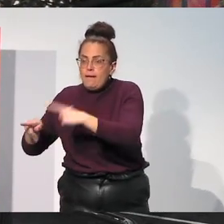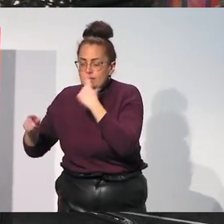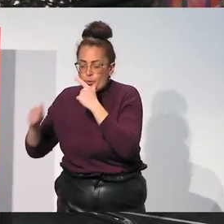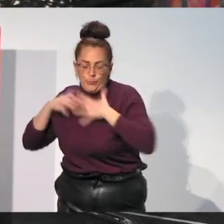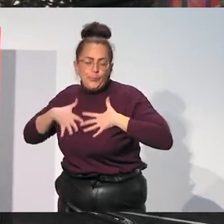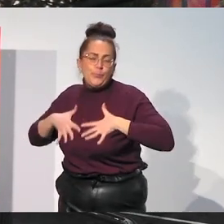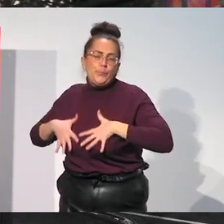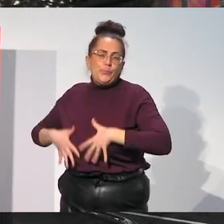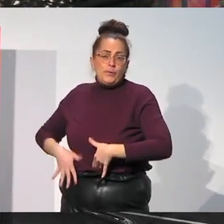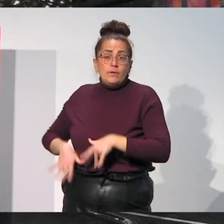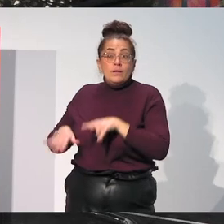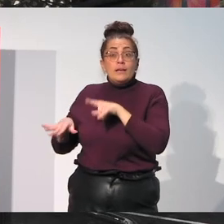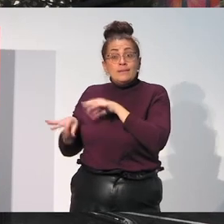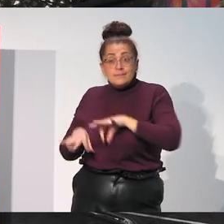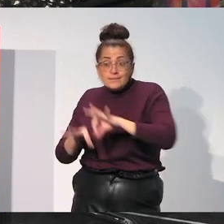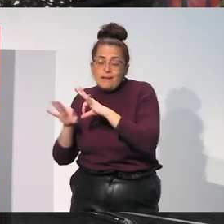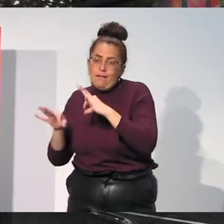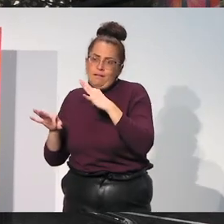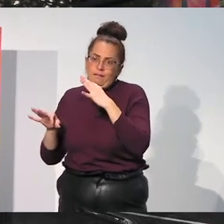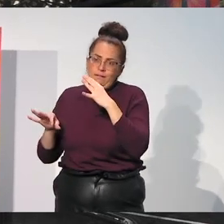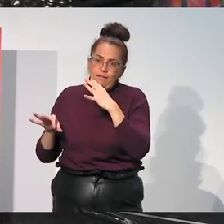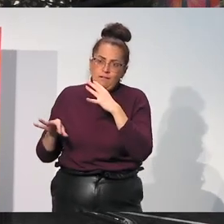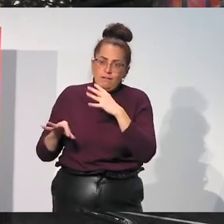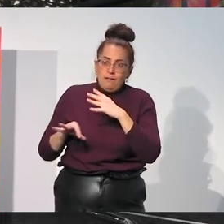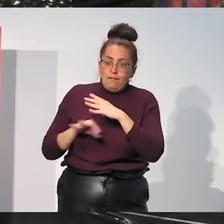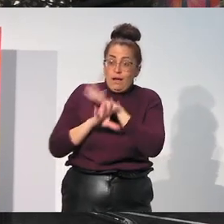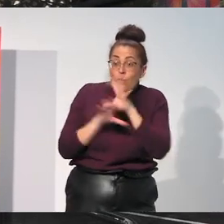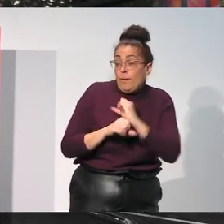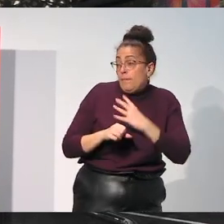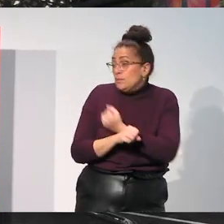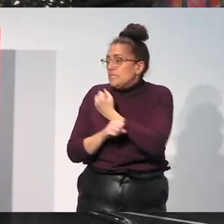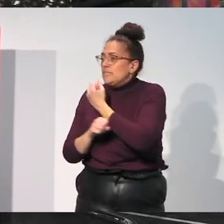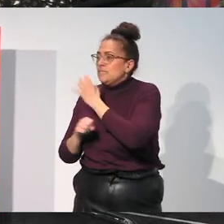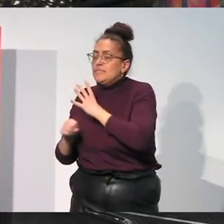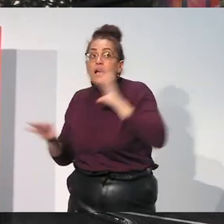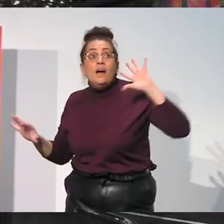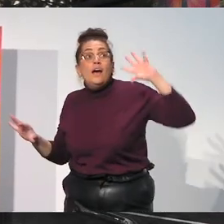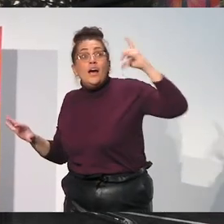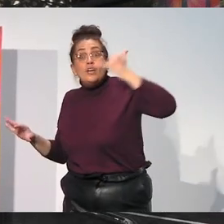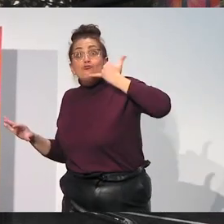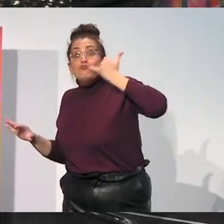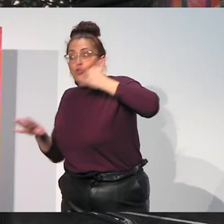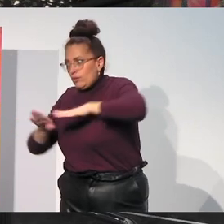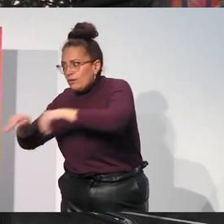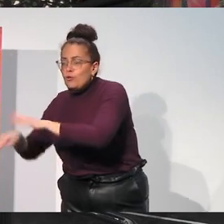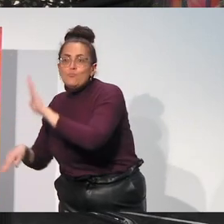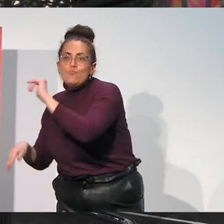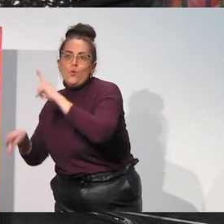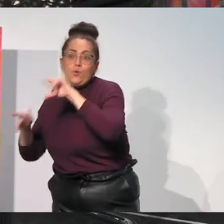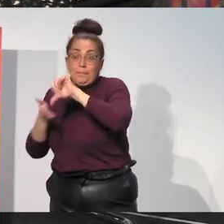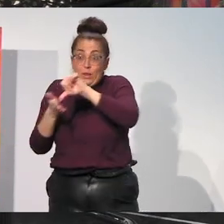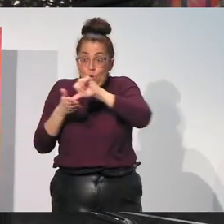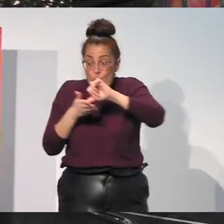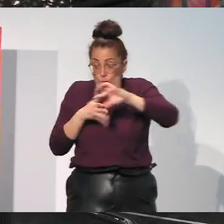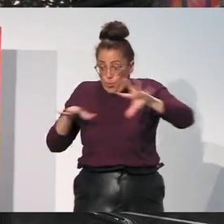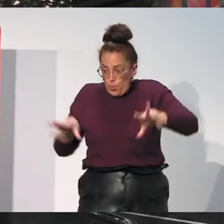la gloire se rencontrent dans le jaune et le bleu. C'est à conquérir cela qu'il me